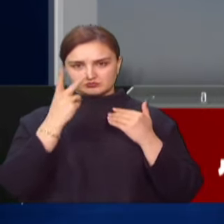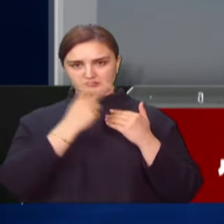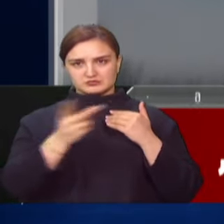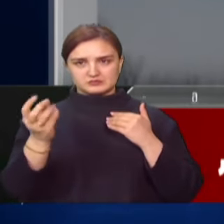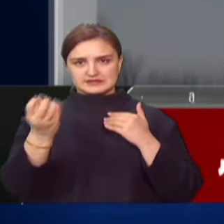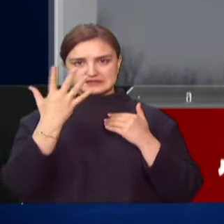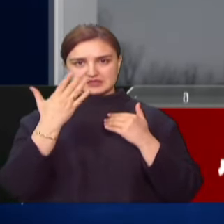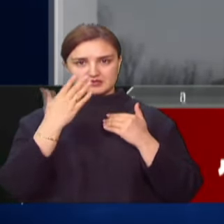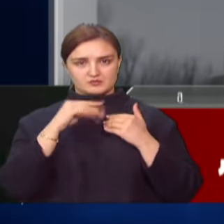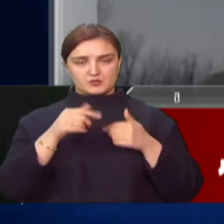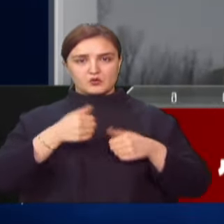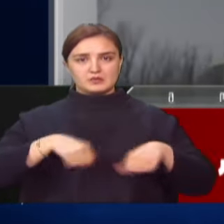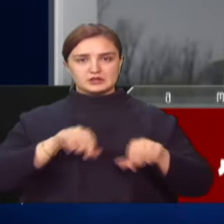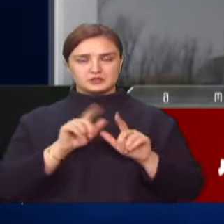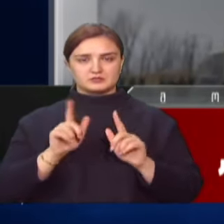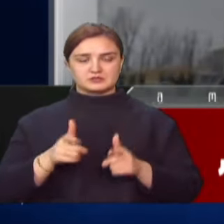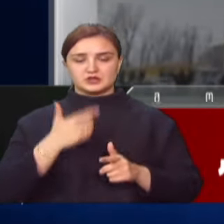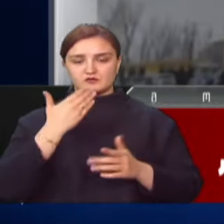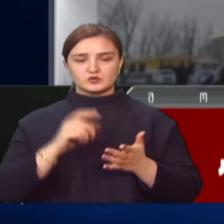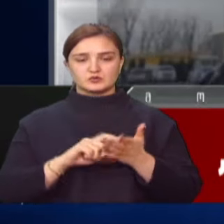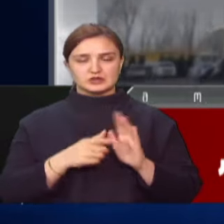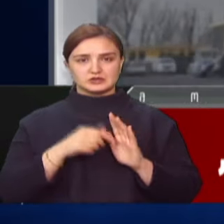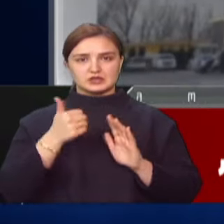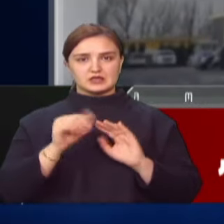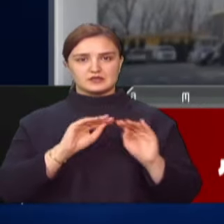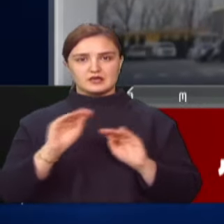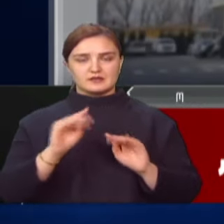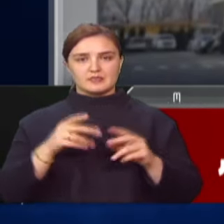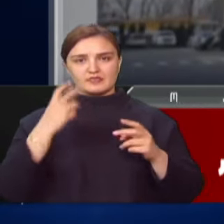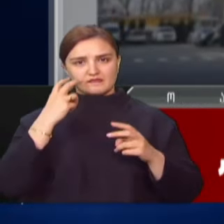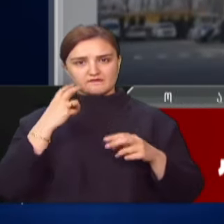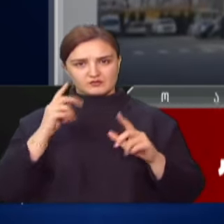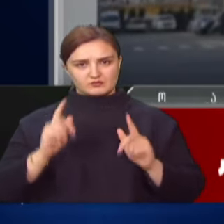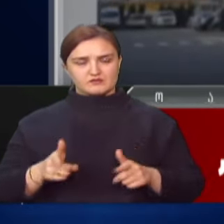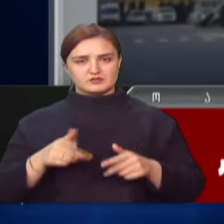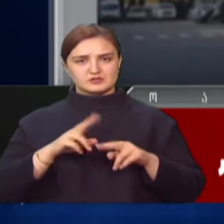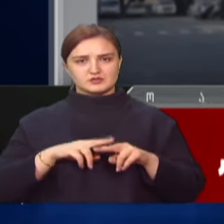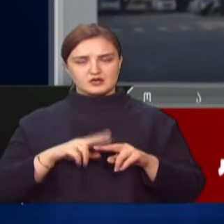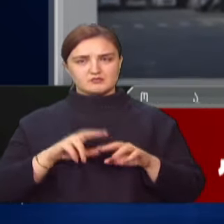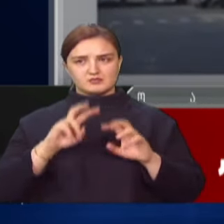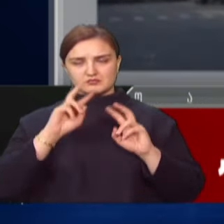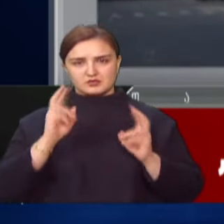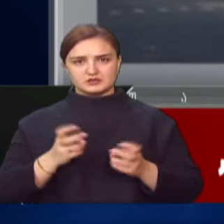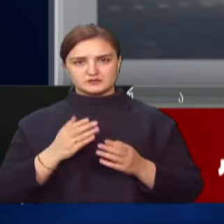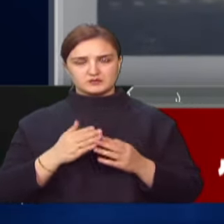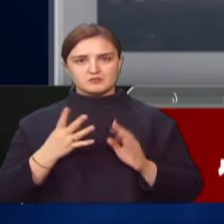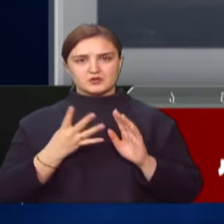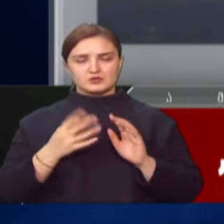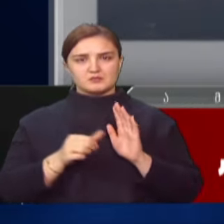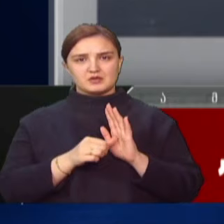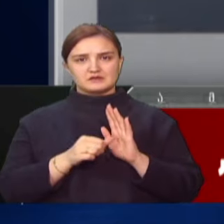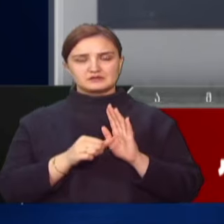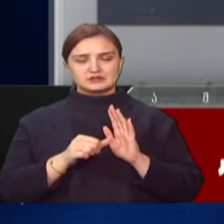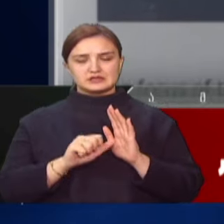ამ პოზიტიურ ნაბიჯს. სააკაშვილის ოთახი კარგად მოწყობილია, მას ჰქონდა დივანი, მაგი და სკამები და მაცივარი განსხვავებით მეოთხე და მეექვსე